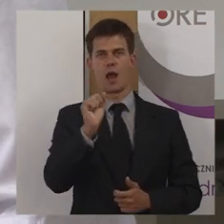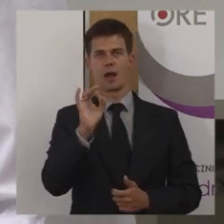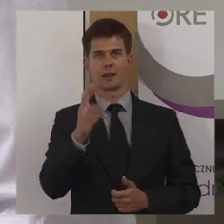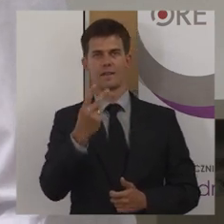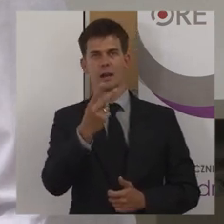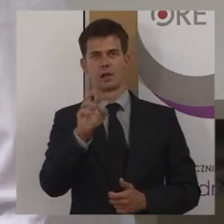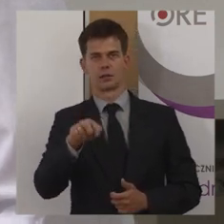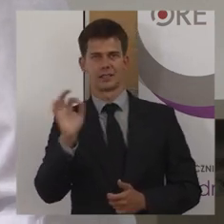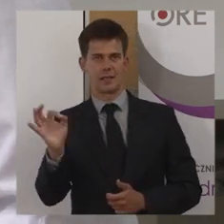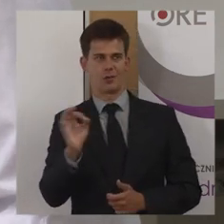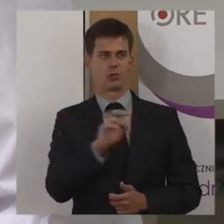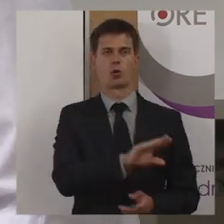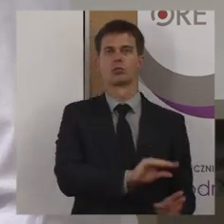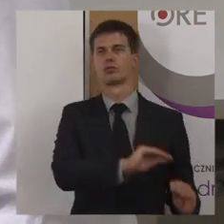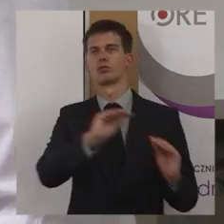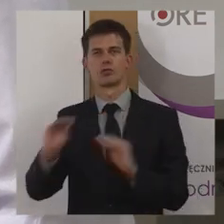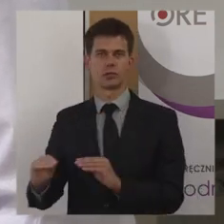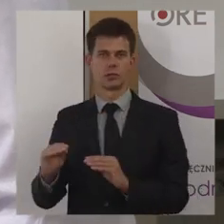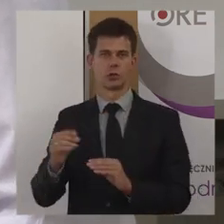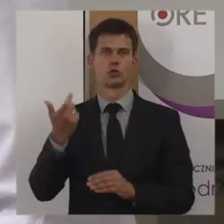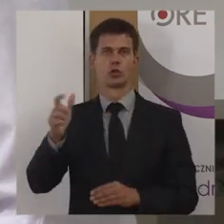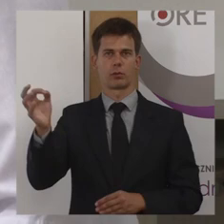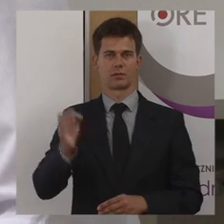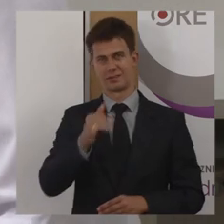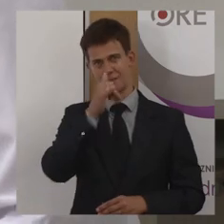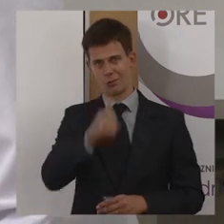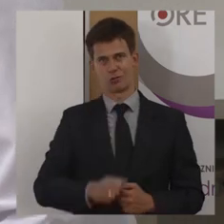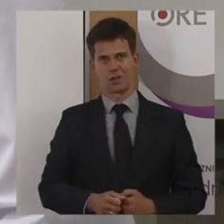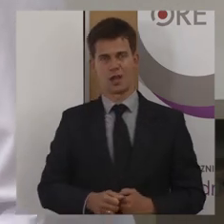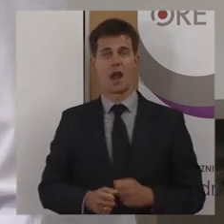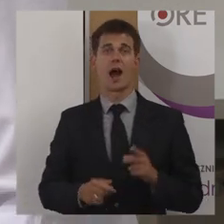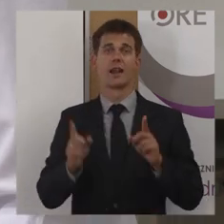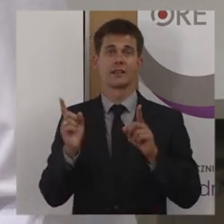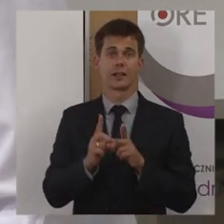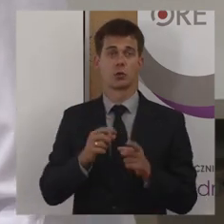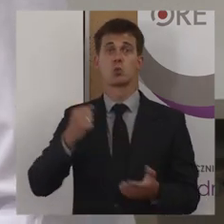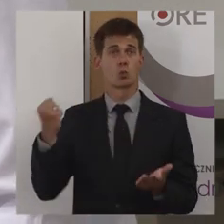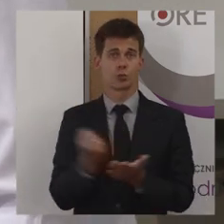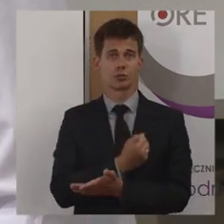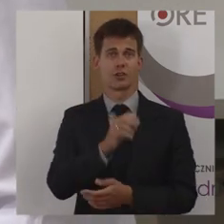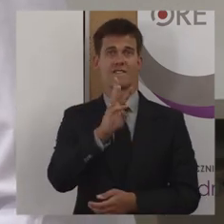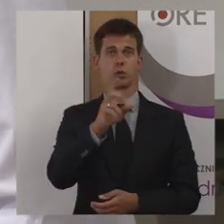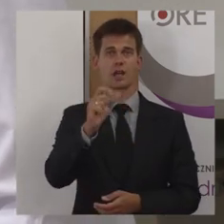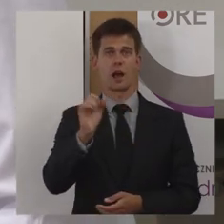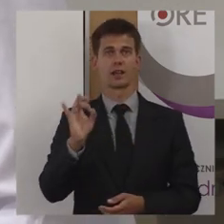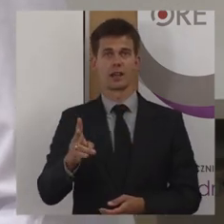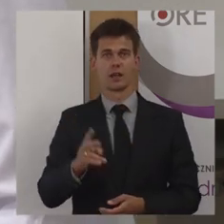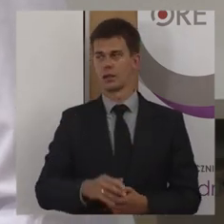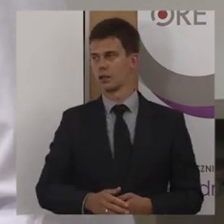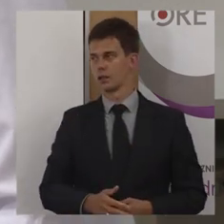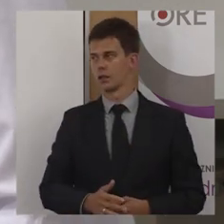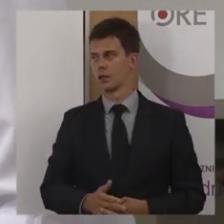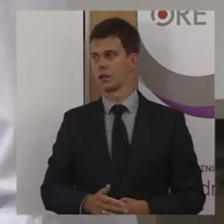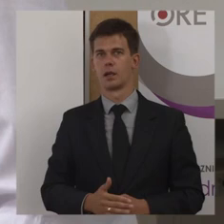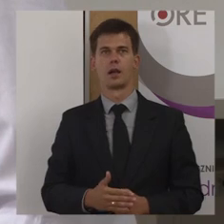w e-podręcznikach i wcale nie jest powiedziane, że jest to niezbędne. I tutaj... Gdzie tą tezę, przepraszam bardzo,